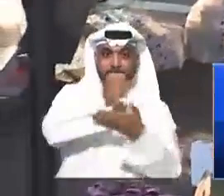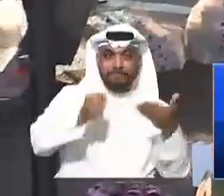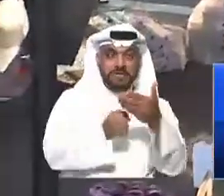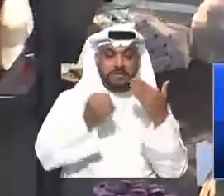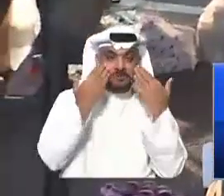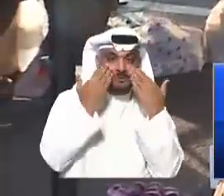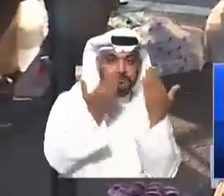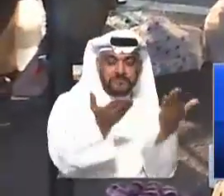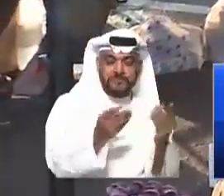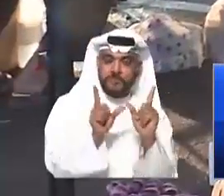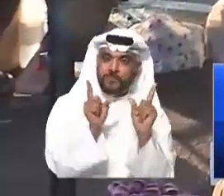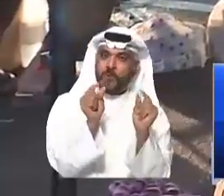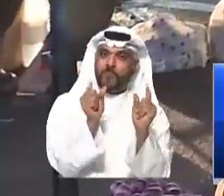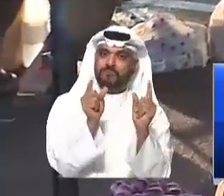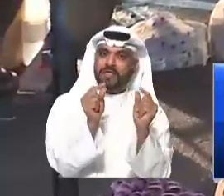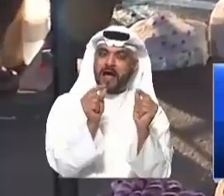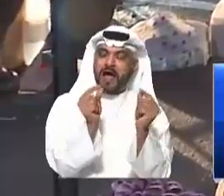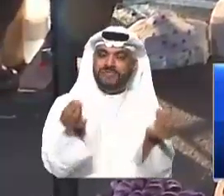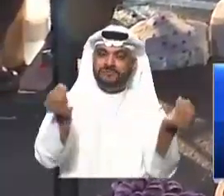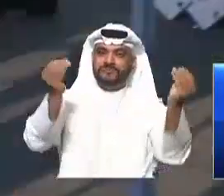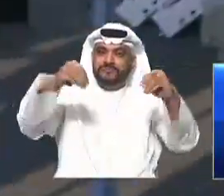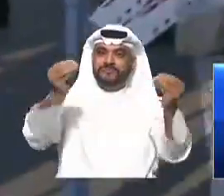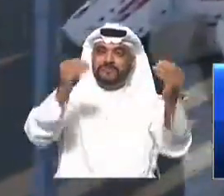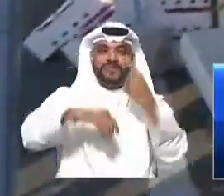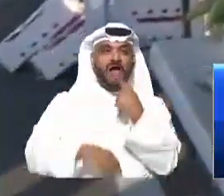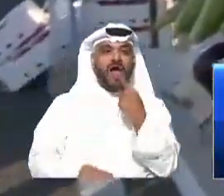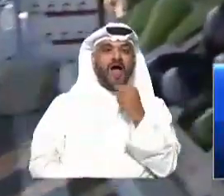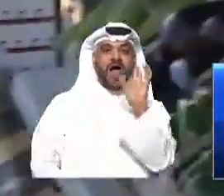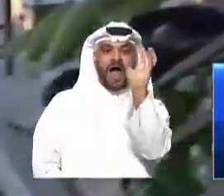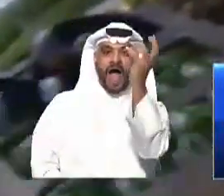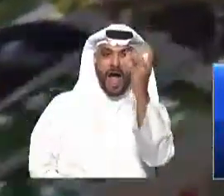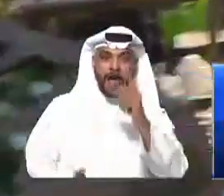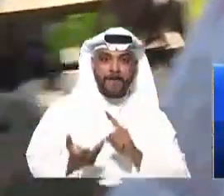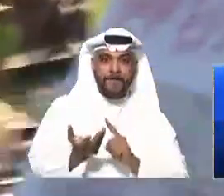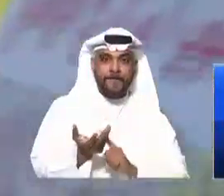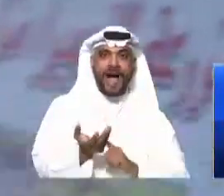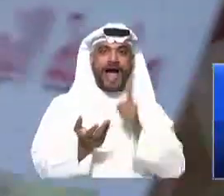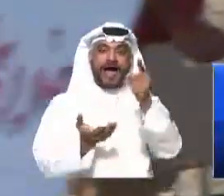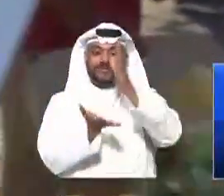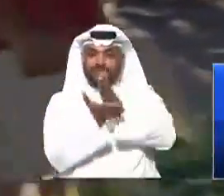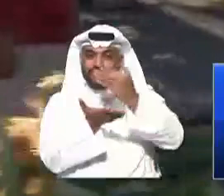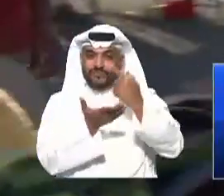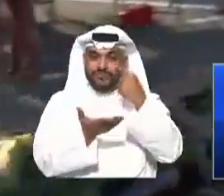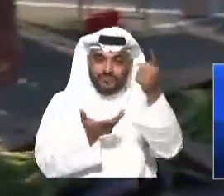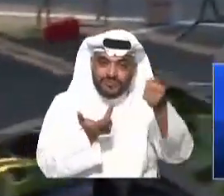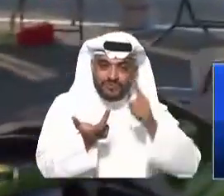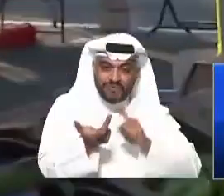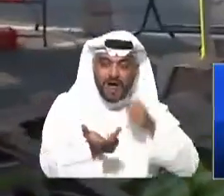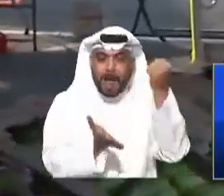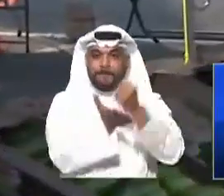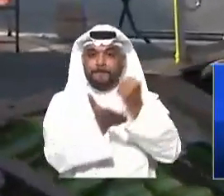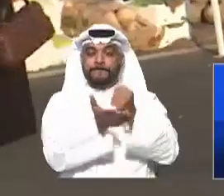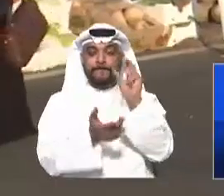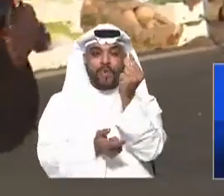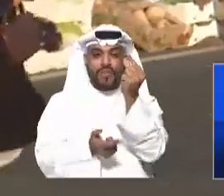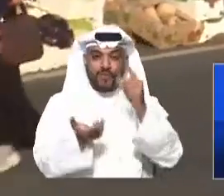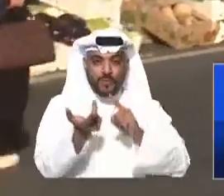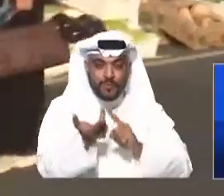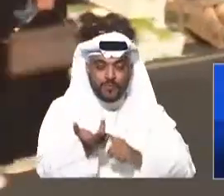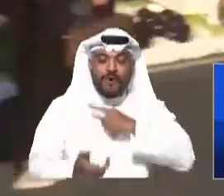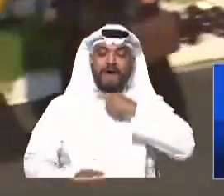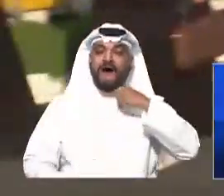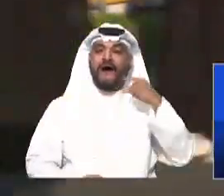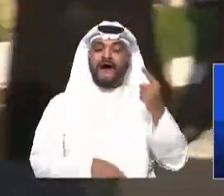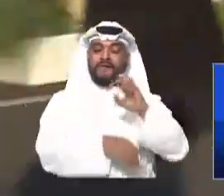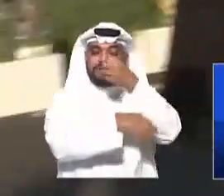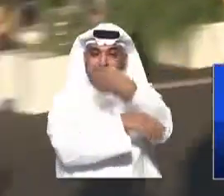دعم المزارعين الكويتيين لتحقيق المزيد من الامن الغذائي ورفع الكفاءه والاستدامه الزراعيه الهدف الاسمى للجميع، مع